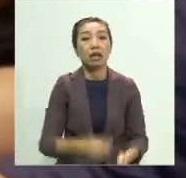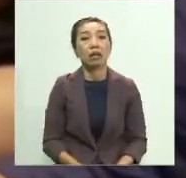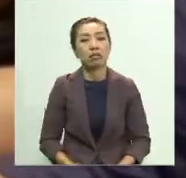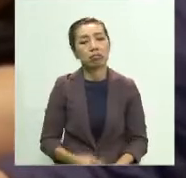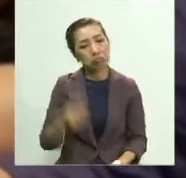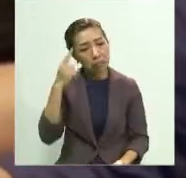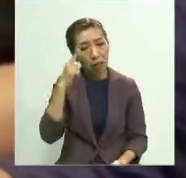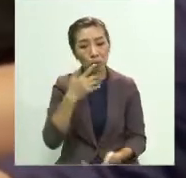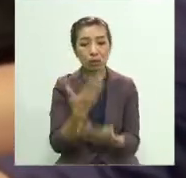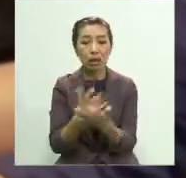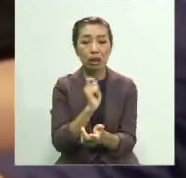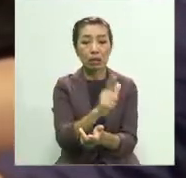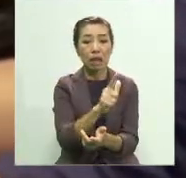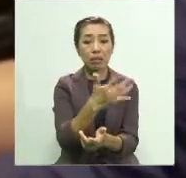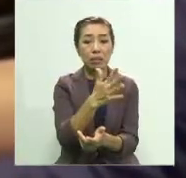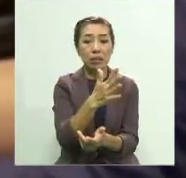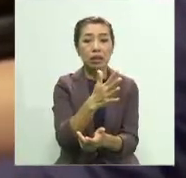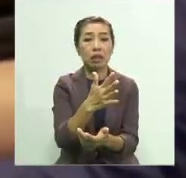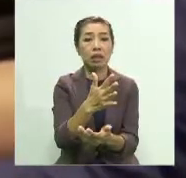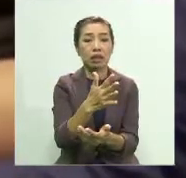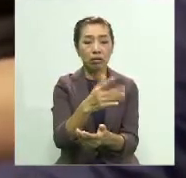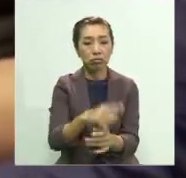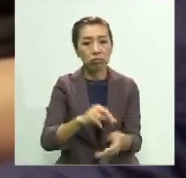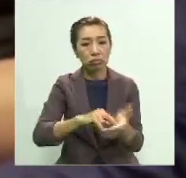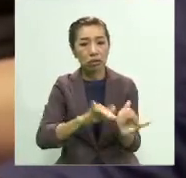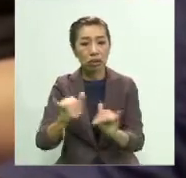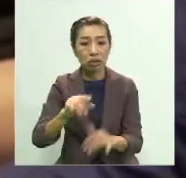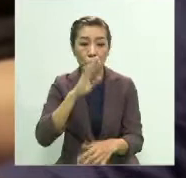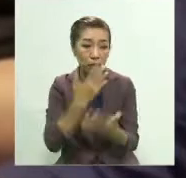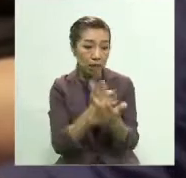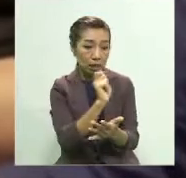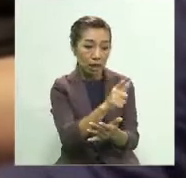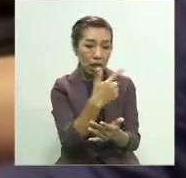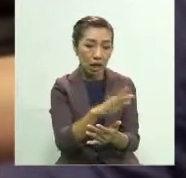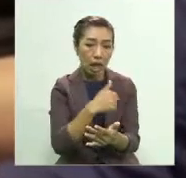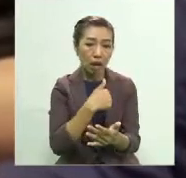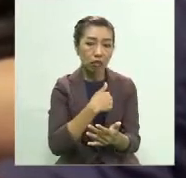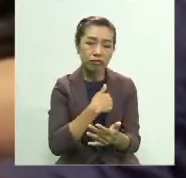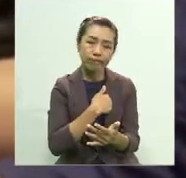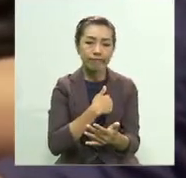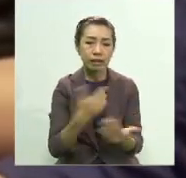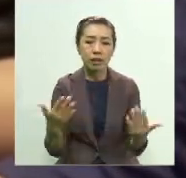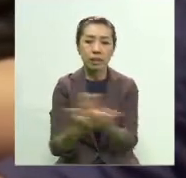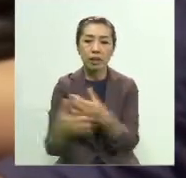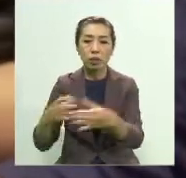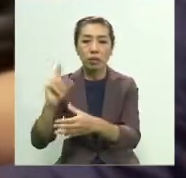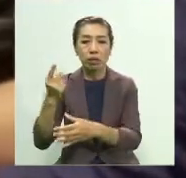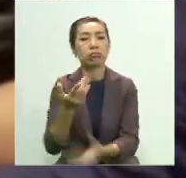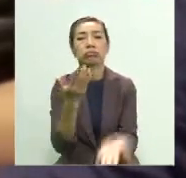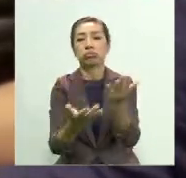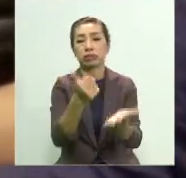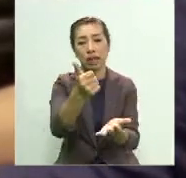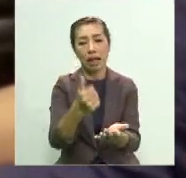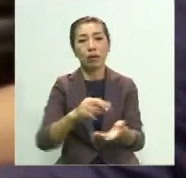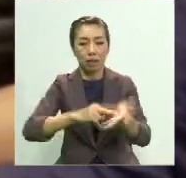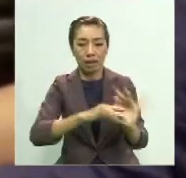ย้ายถ้าเขาเป็นแล้วก็เสียเงินแล้วอยู่มาเขาจะเปลี่ยนใจเขาก็ทำได้ไอ้อย่างนั้นเราย้ายละ แต่ว่าพวกที่จะเป็นท่านจะลงสมั